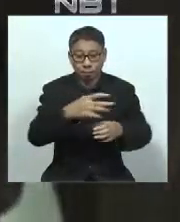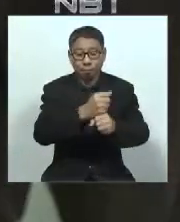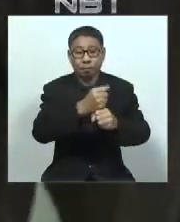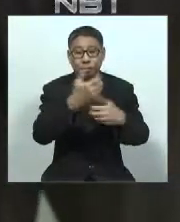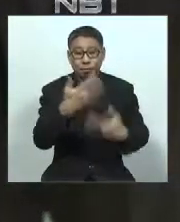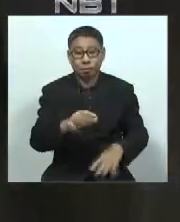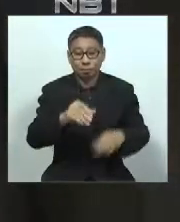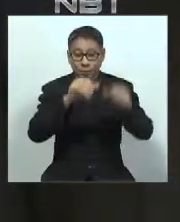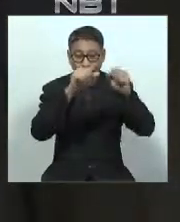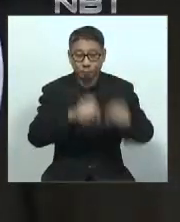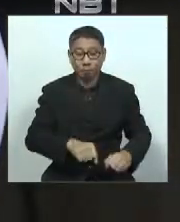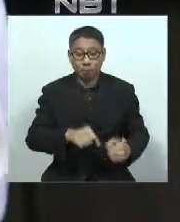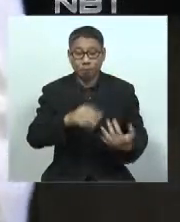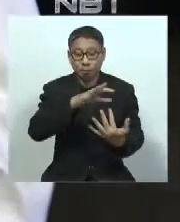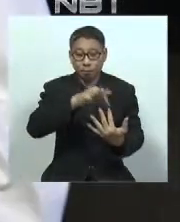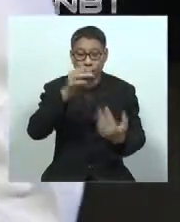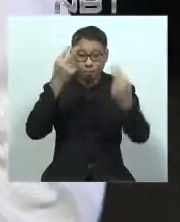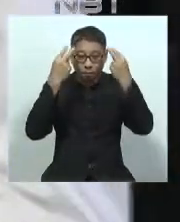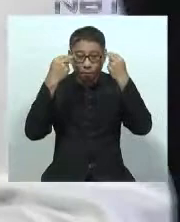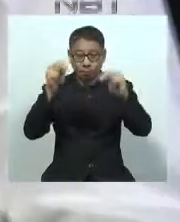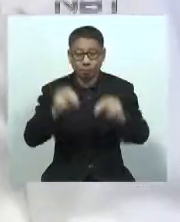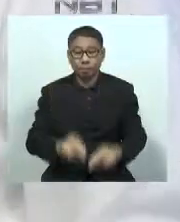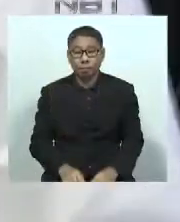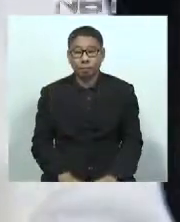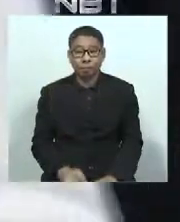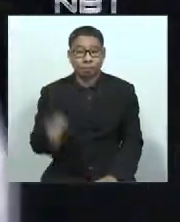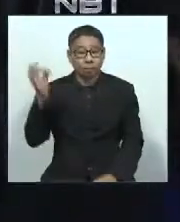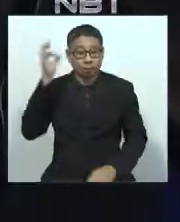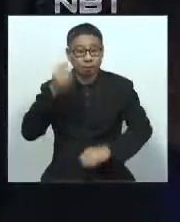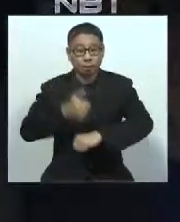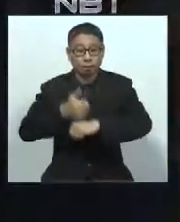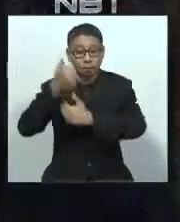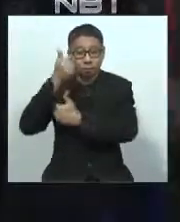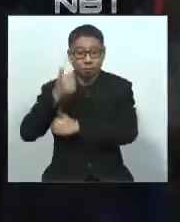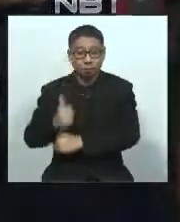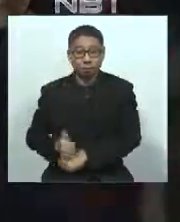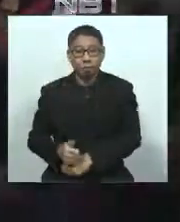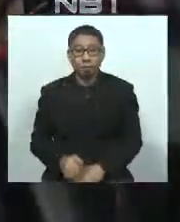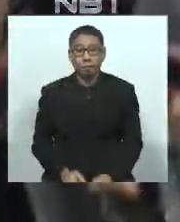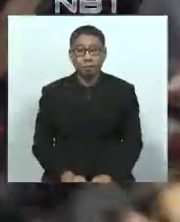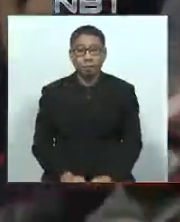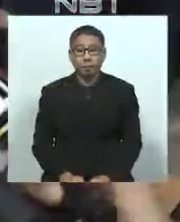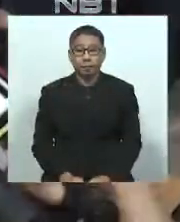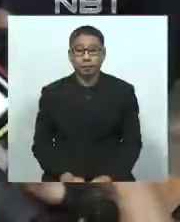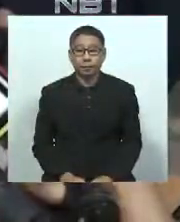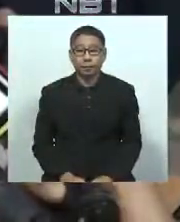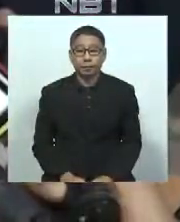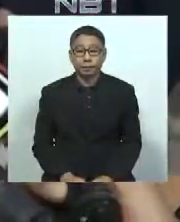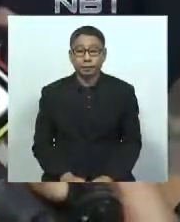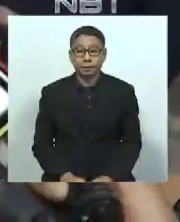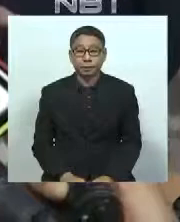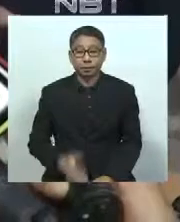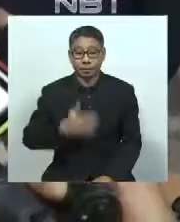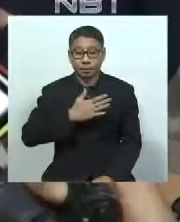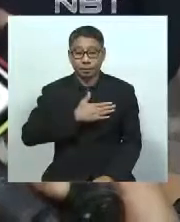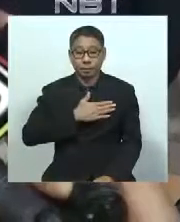ล้วก่อนจะลงมติเลือกนายกรัฐมนตรีครับฟังเสียงหัวหน้าพรรคประชาธิปัตย์กันสักหน่อยครับ สำหรับผม